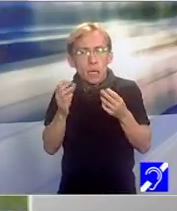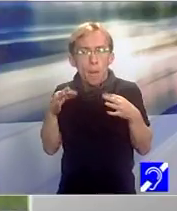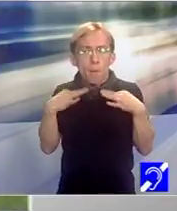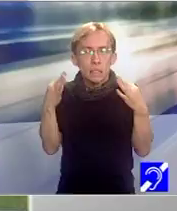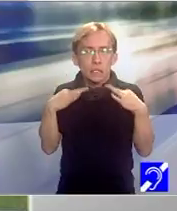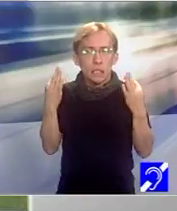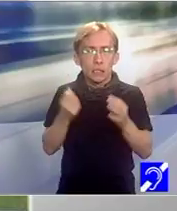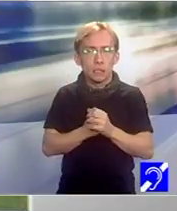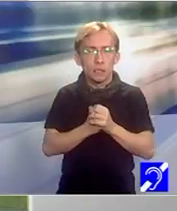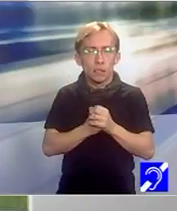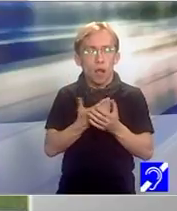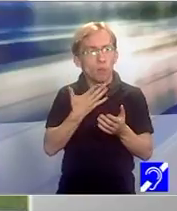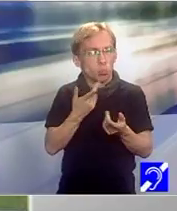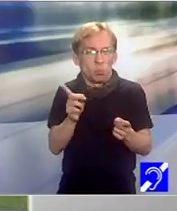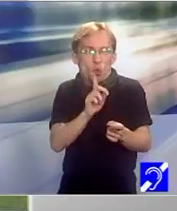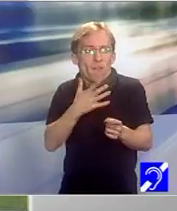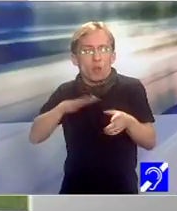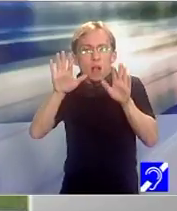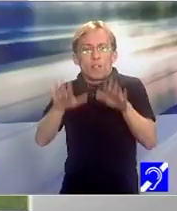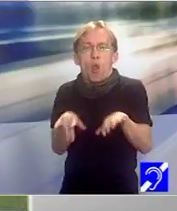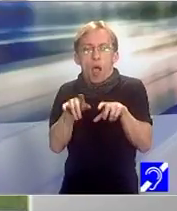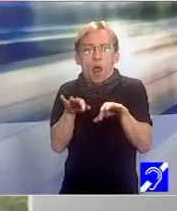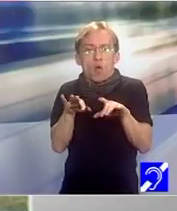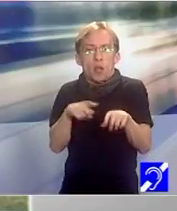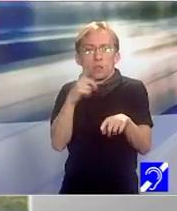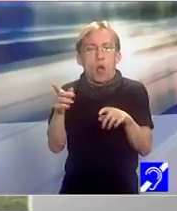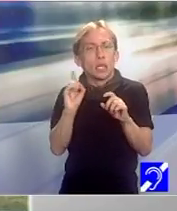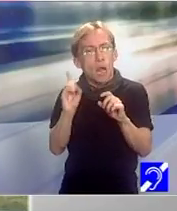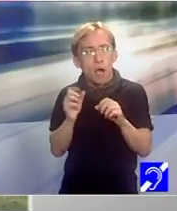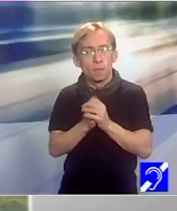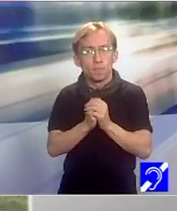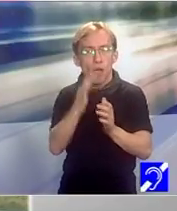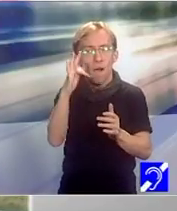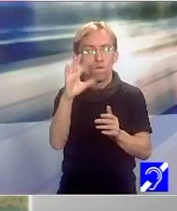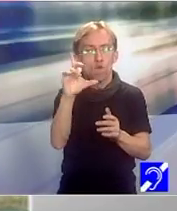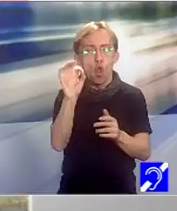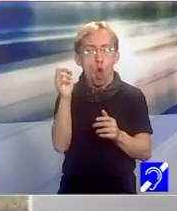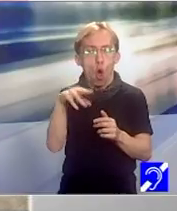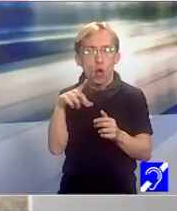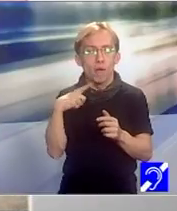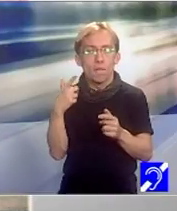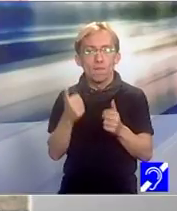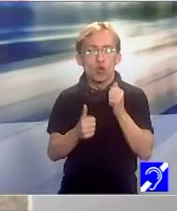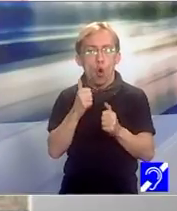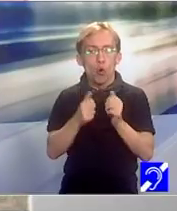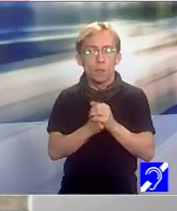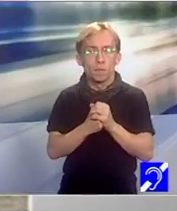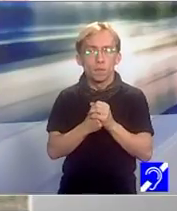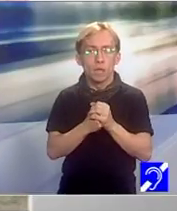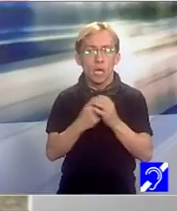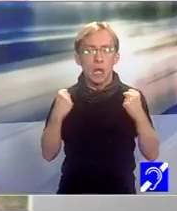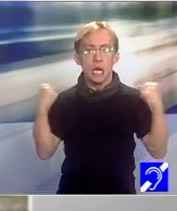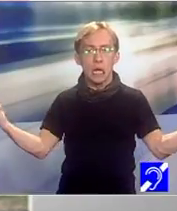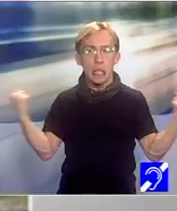cât să stau la calculator sau altceva chestii de genul. În schimb, Florin va fi prezent în concursurile de aruncare a discului și